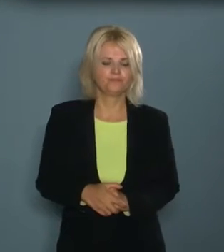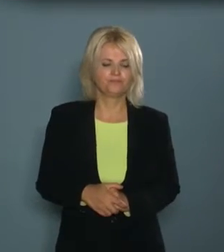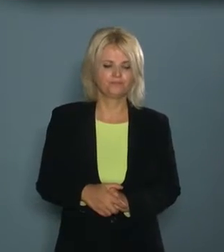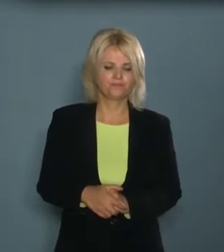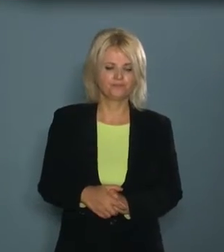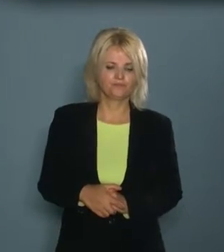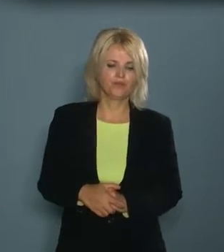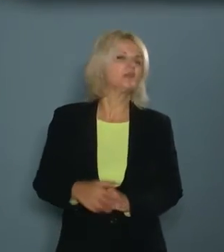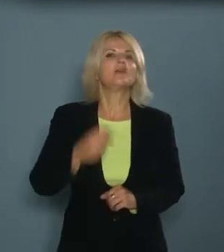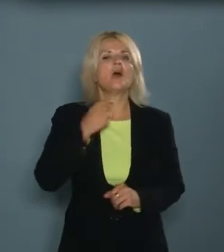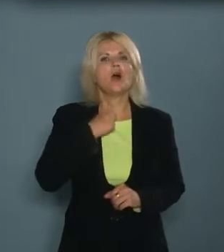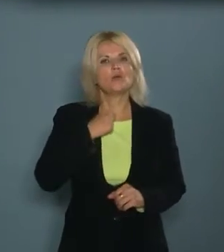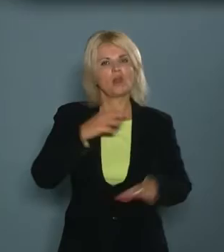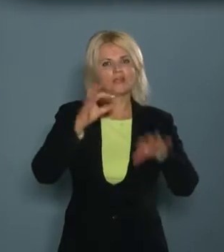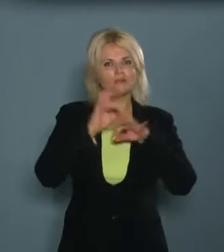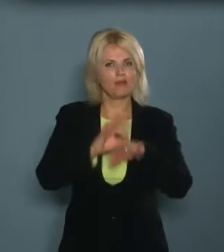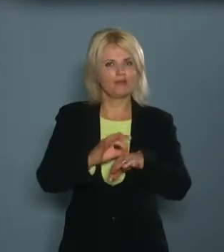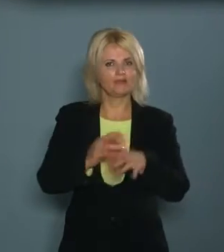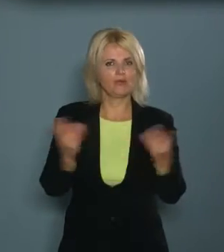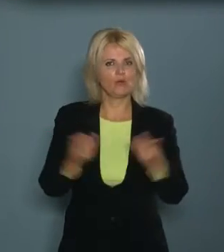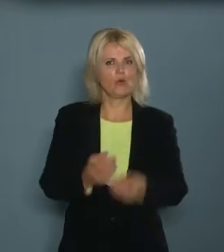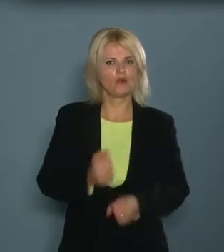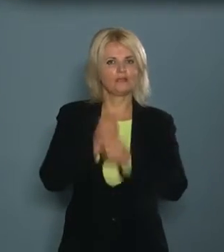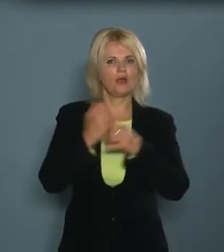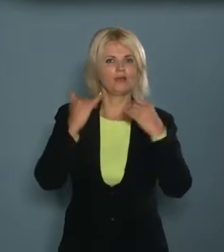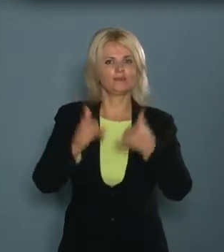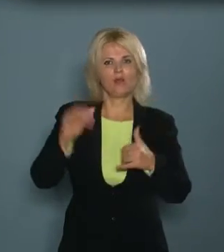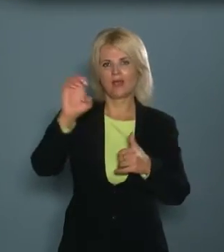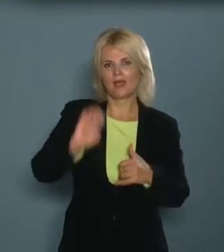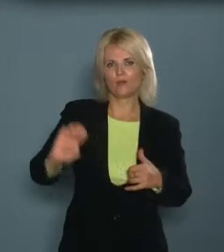kis hangulati felvezetőként, hogy hol tart ma Európa.